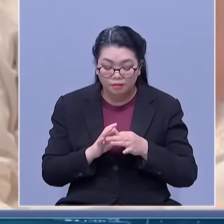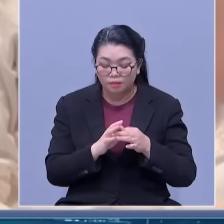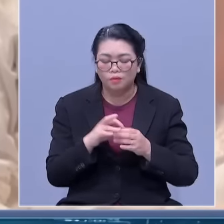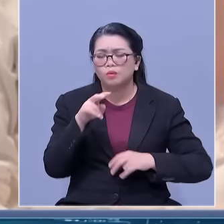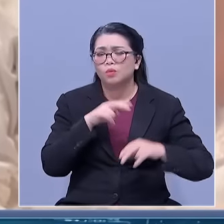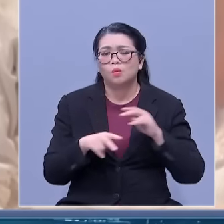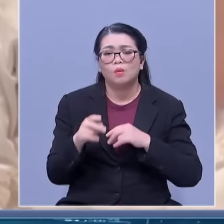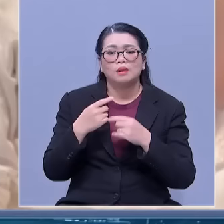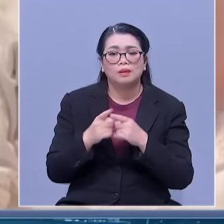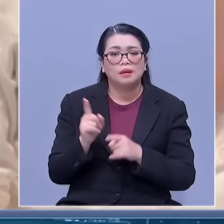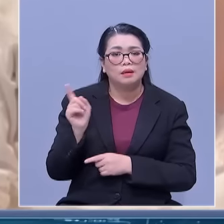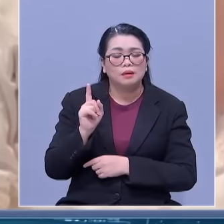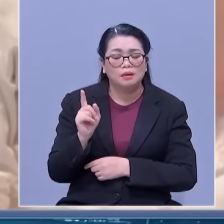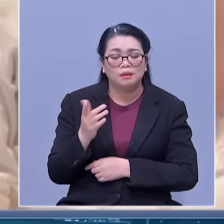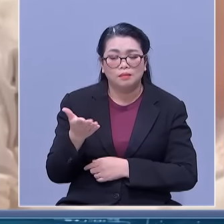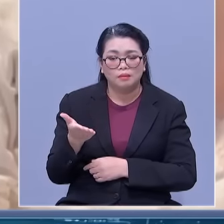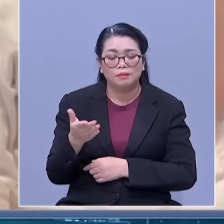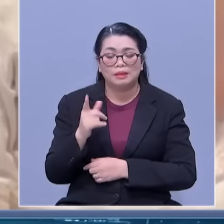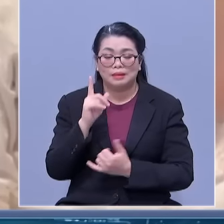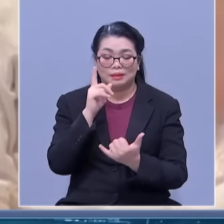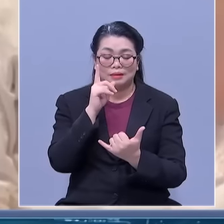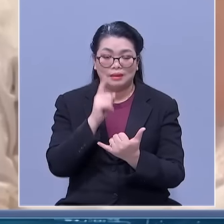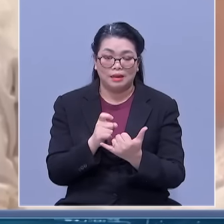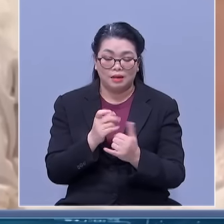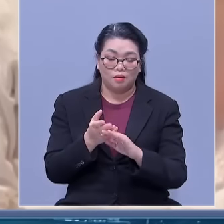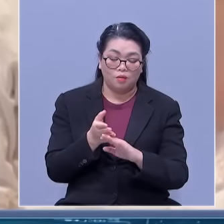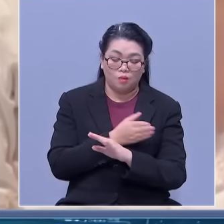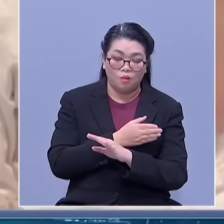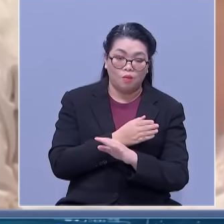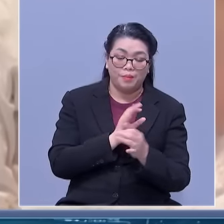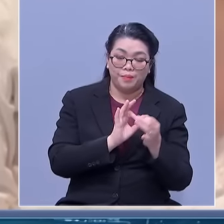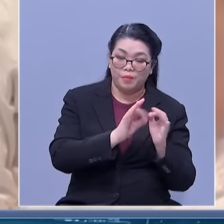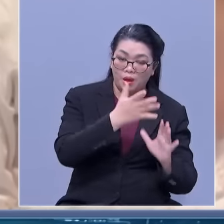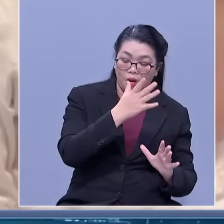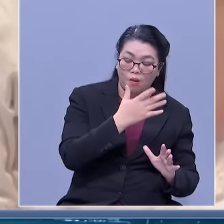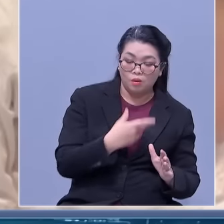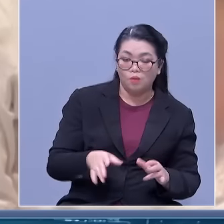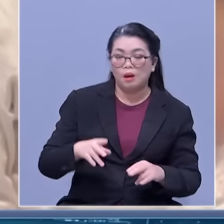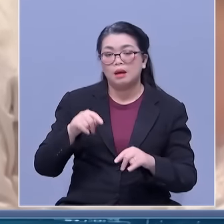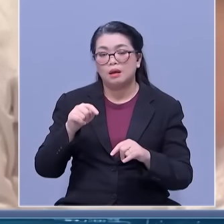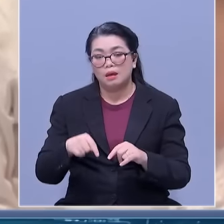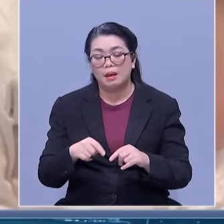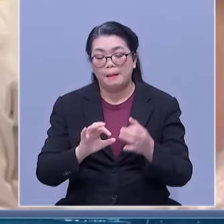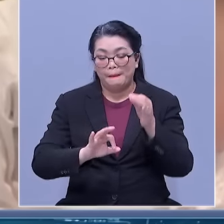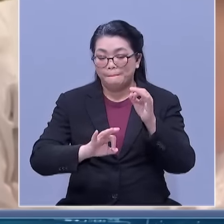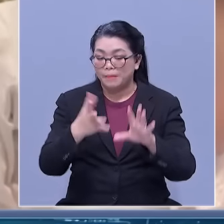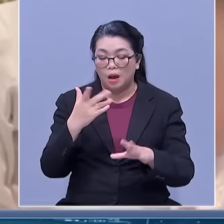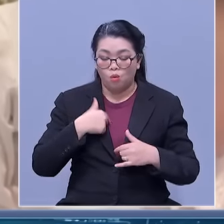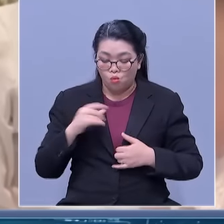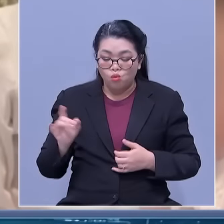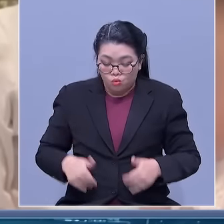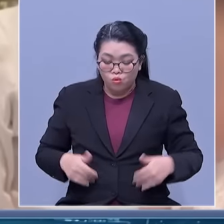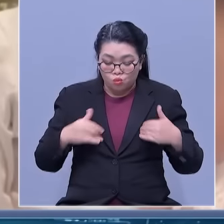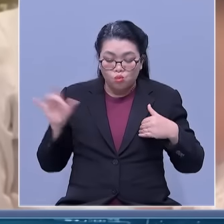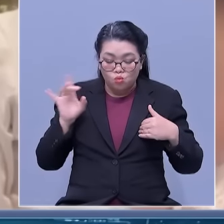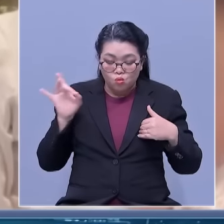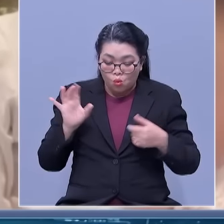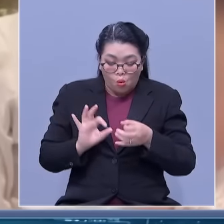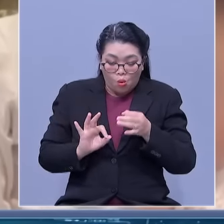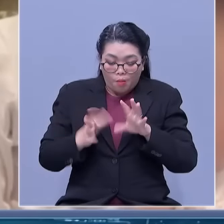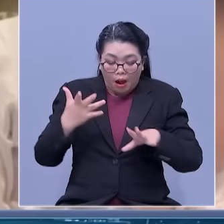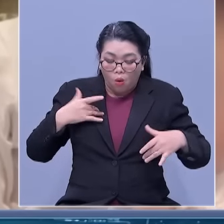ชัดไม่ได้คือคุณนุ่นเนี่ยเสียชีวิตก่อนที่จะถูกนำมาเผาหรือคุณนุ่นถูกเผาทั้งเป็นพลตำรวจตรีสุ